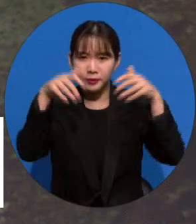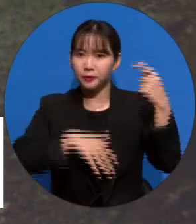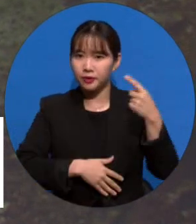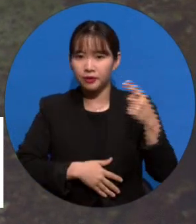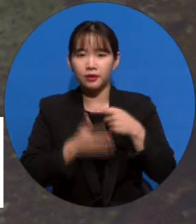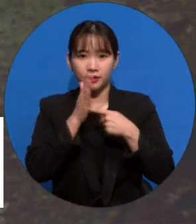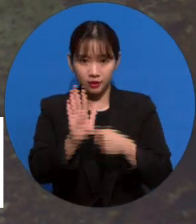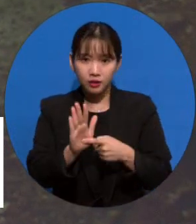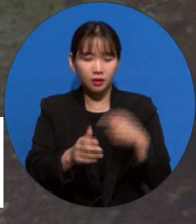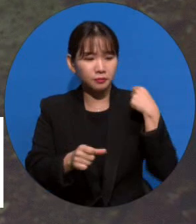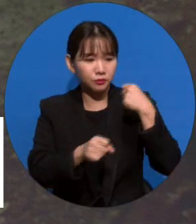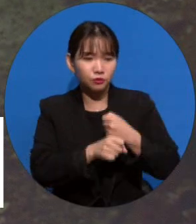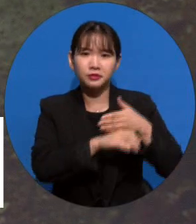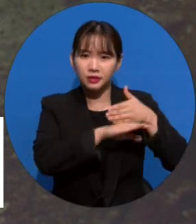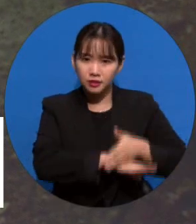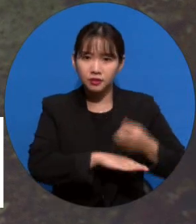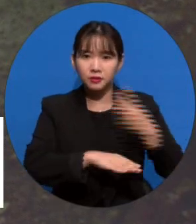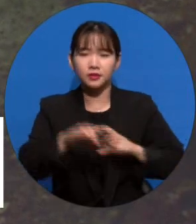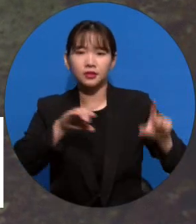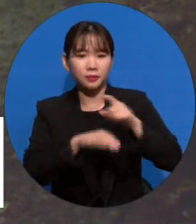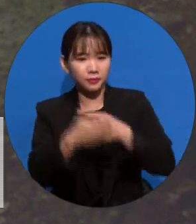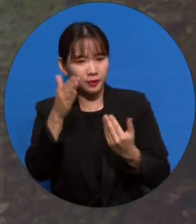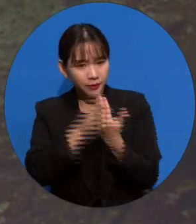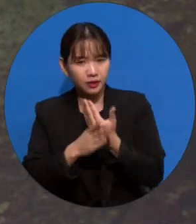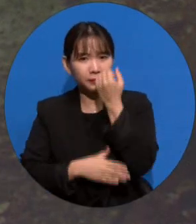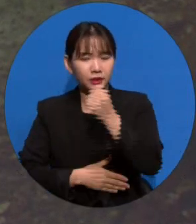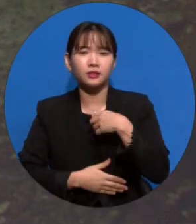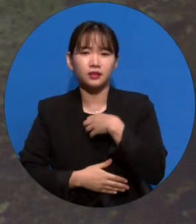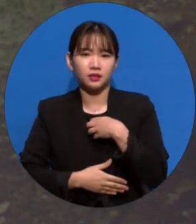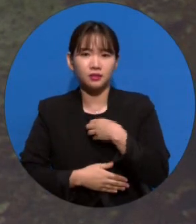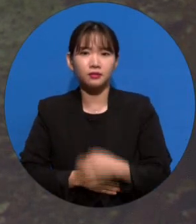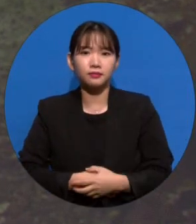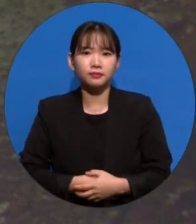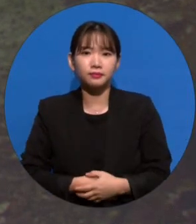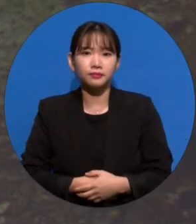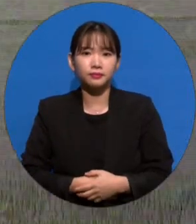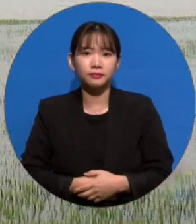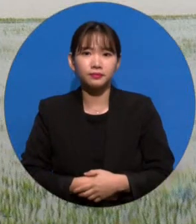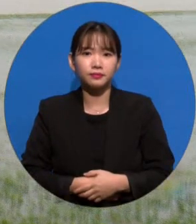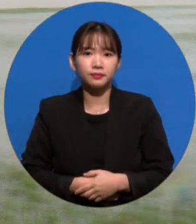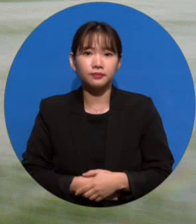것으로 예보돼 복구 차질과 추가 피해가 우려되고 있습니다. 김혜원 기자입니다.